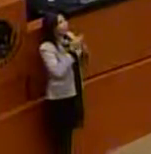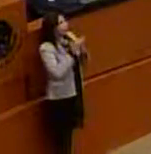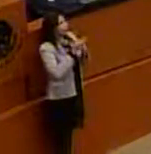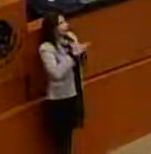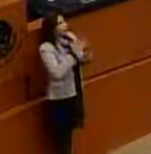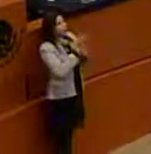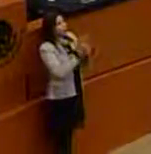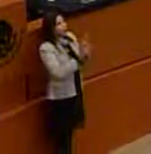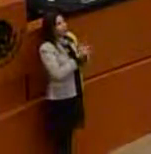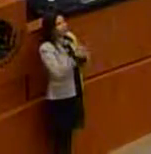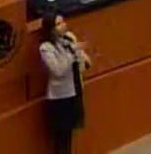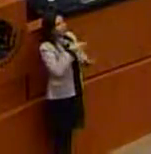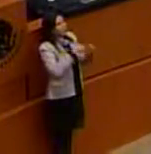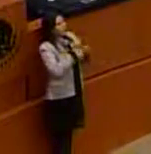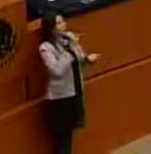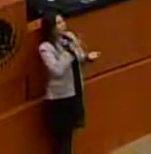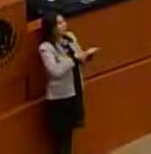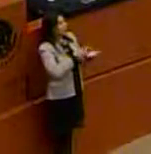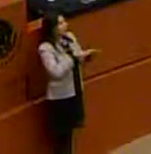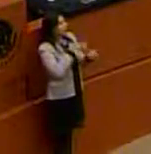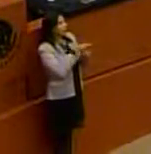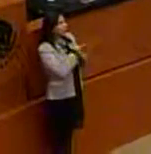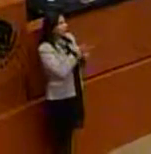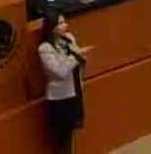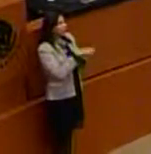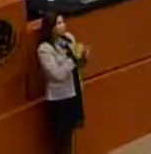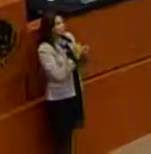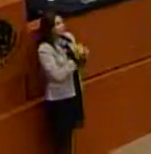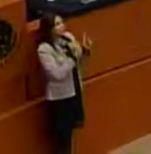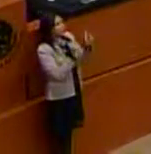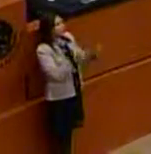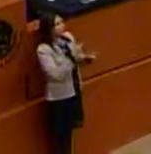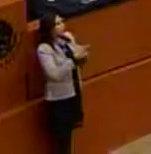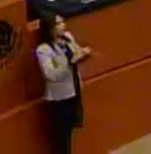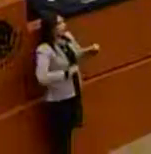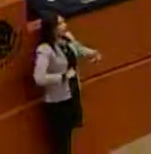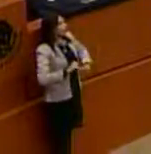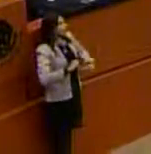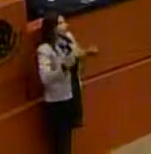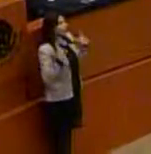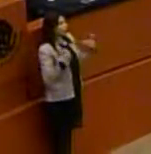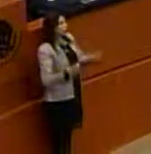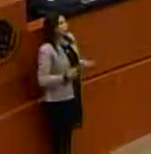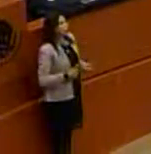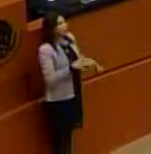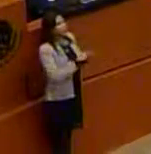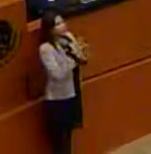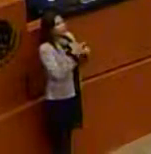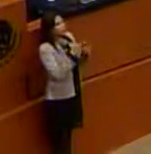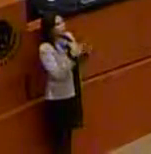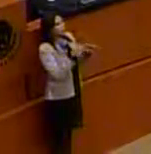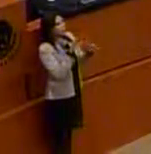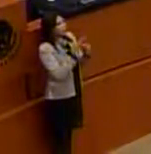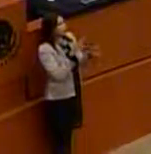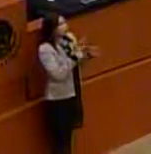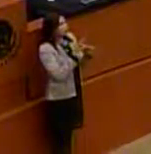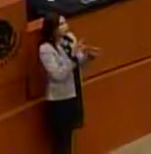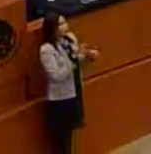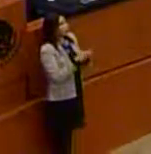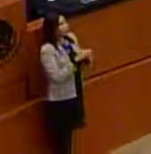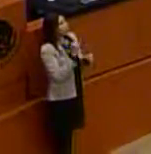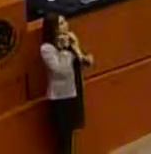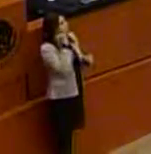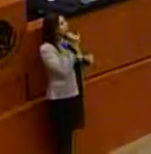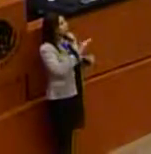de la valeur est déjà largement découplée de l'activité humaine, ne serait-ce déjà avec la spéculation et la financiarisation de